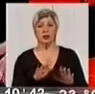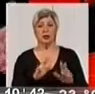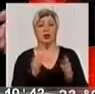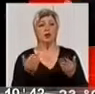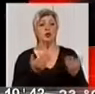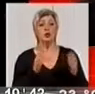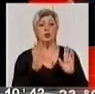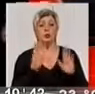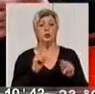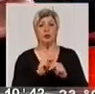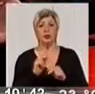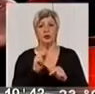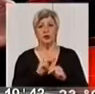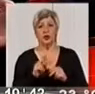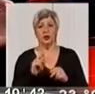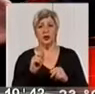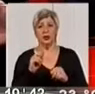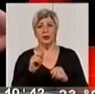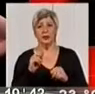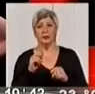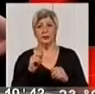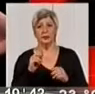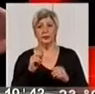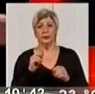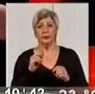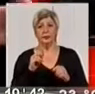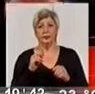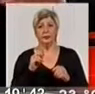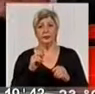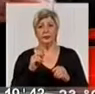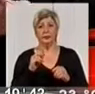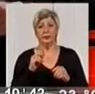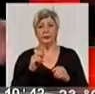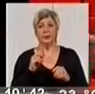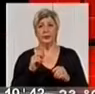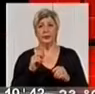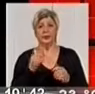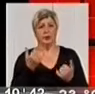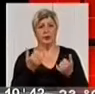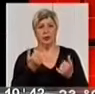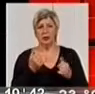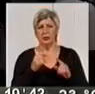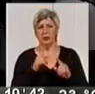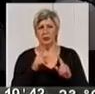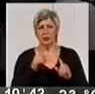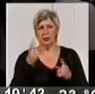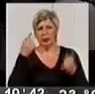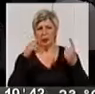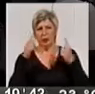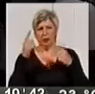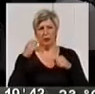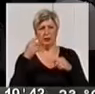У нас зараз там якісь сумнівні медитативні техніки з'являються. Ну і багато такого різного. От